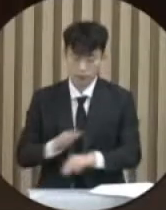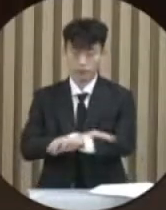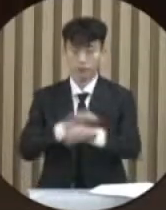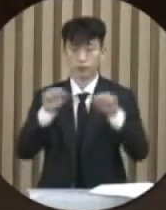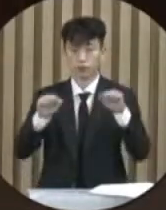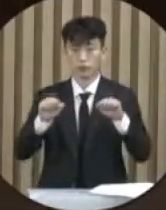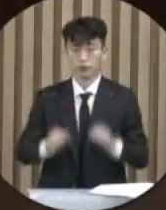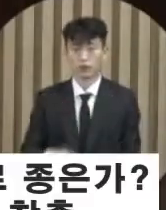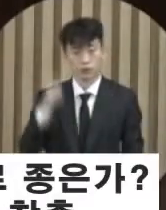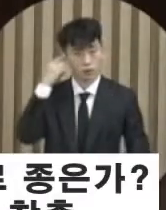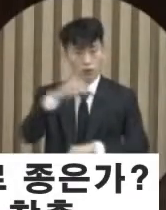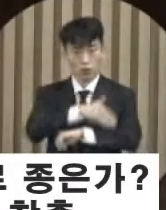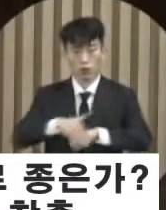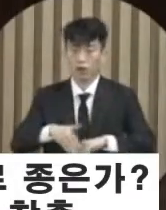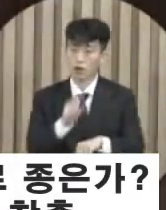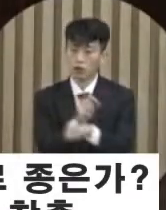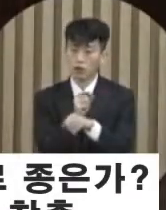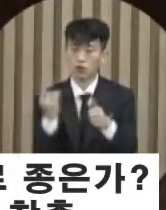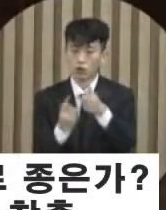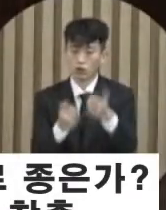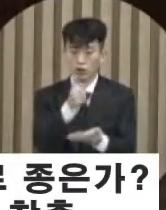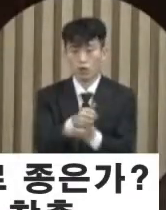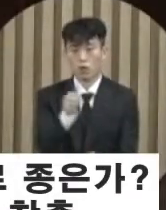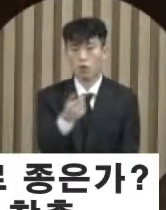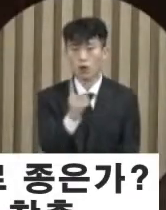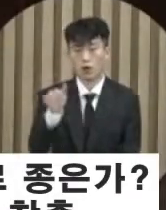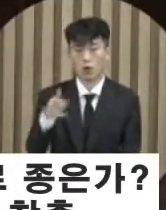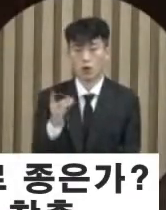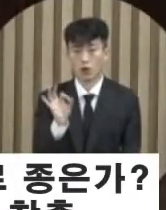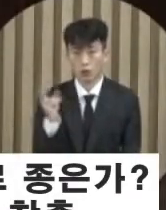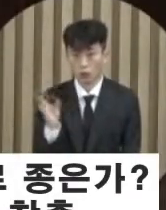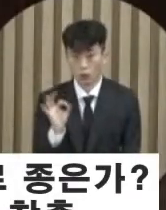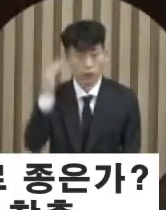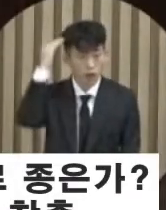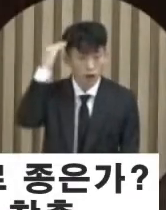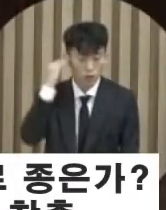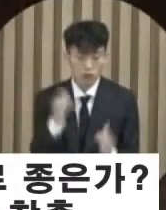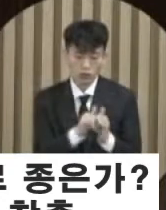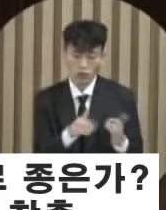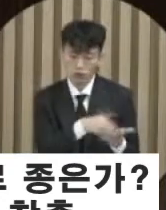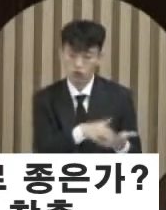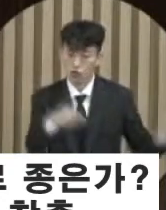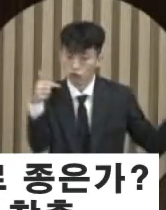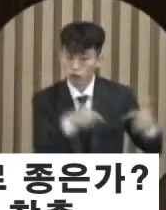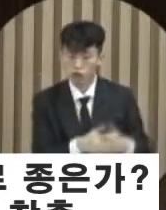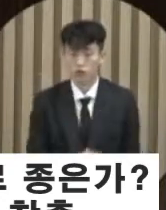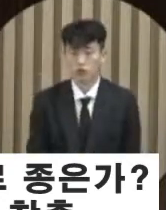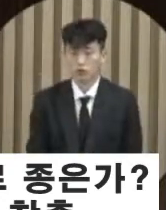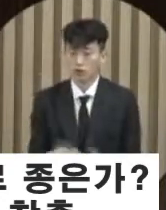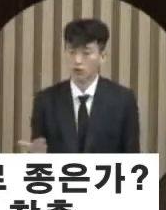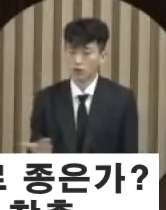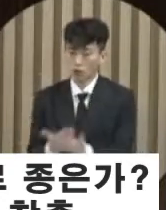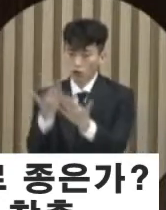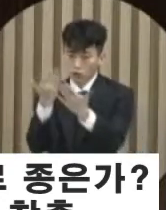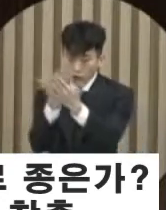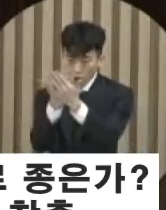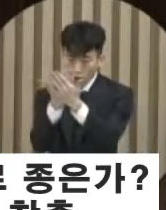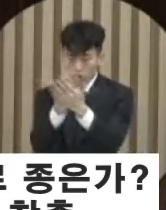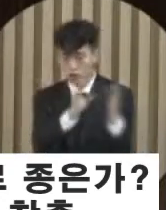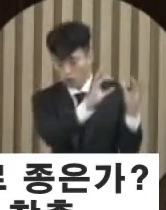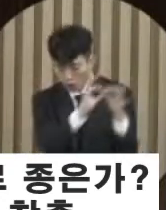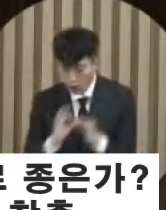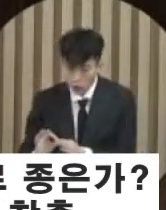안녕하십니까. 기획행정위원회 위원장 한강영 의원입니다. 대한민국의 인구의 감소와 저성장 기조가 지속되고 있음에도